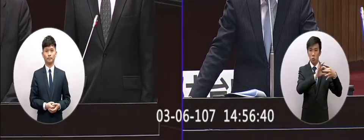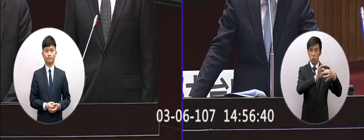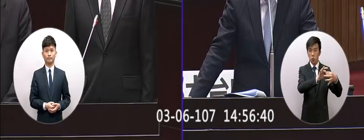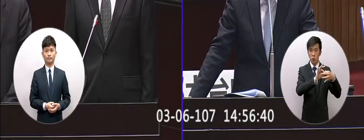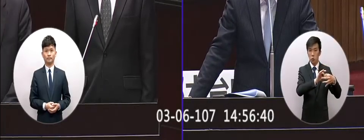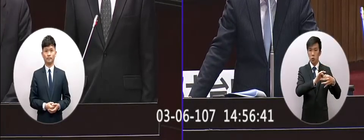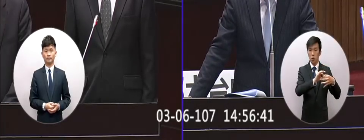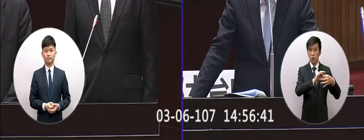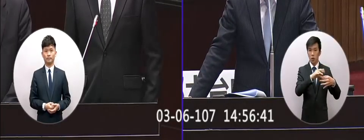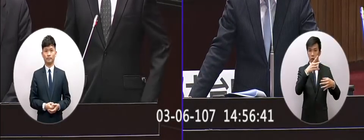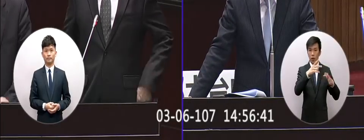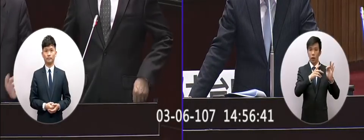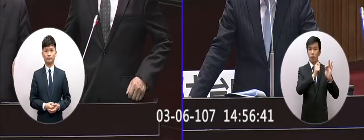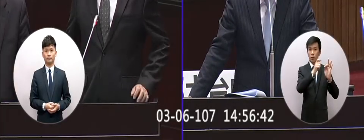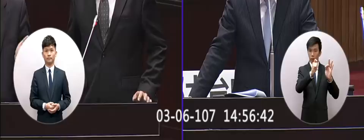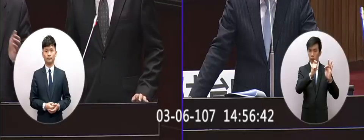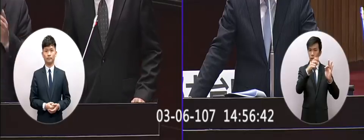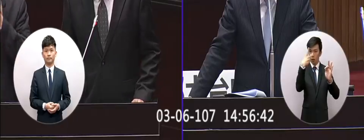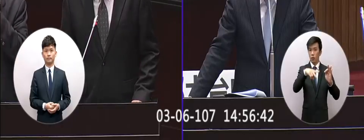在谈？